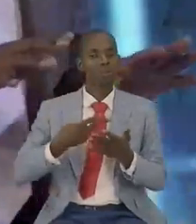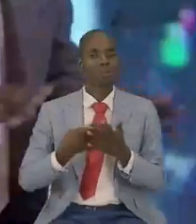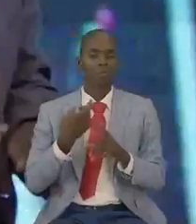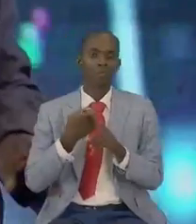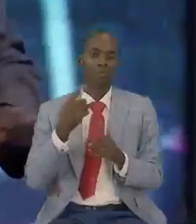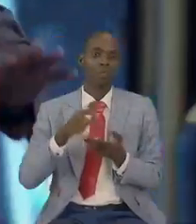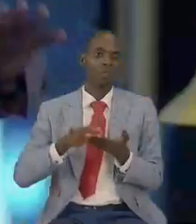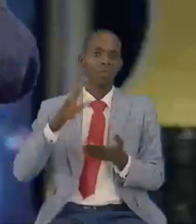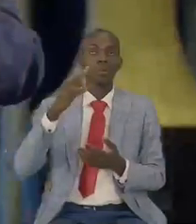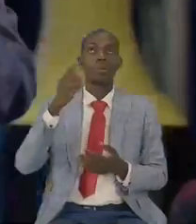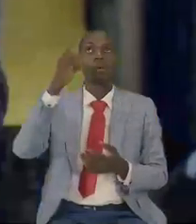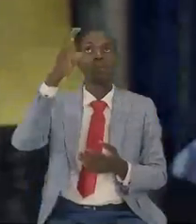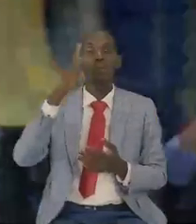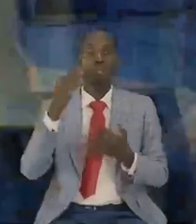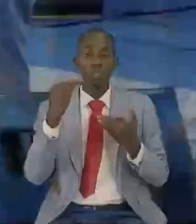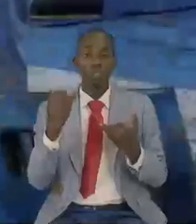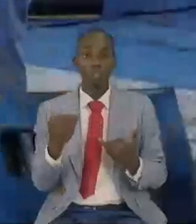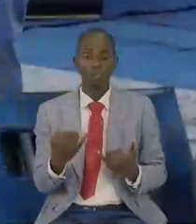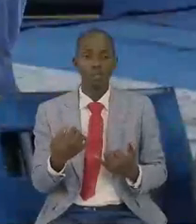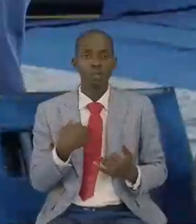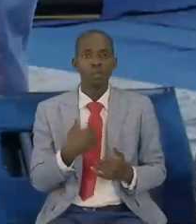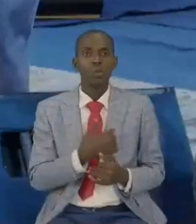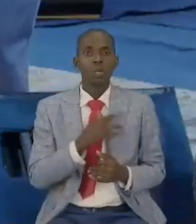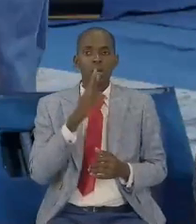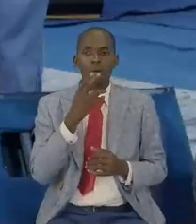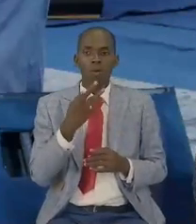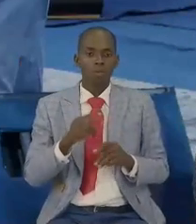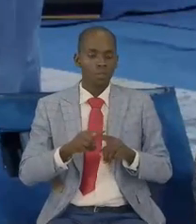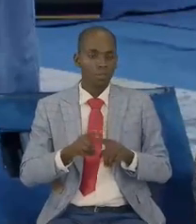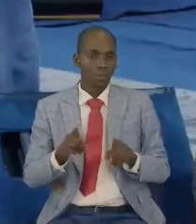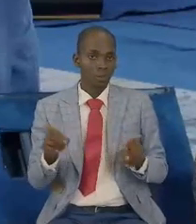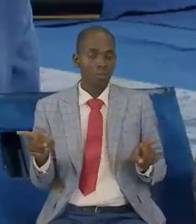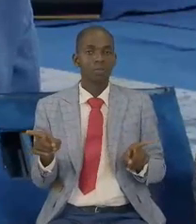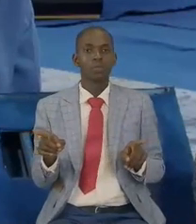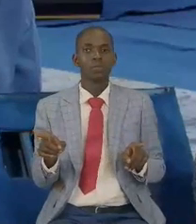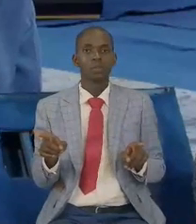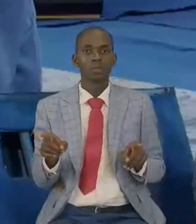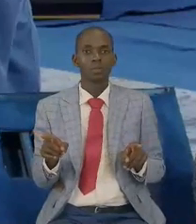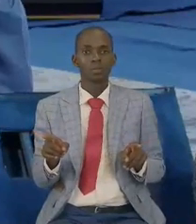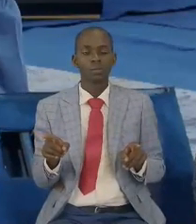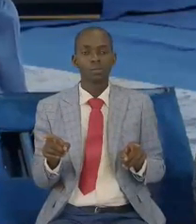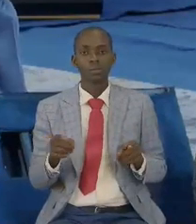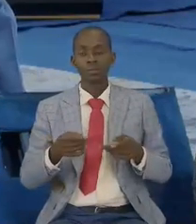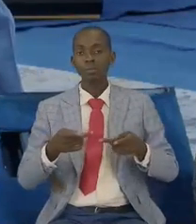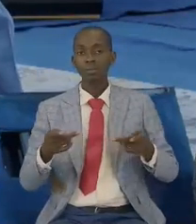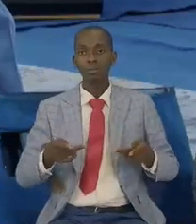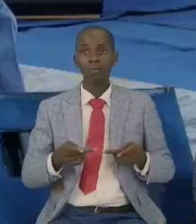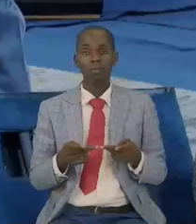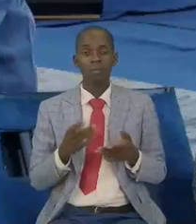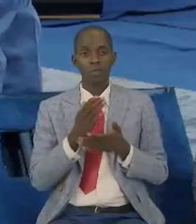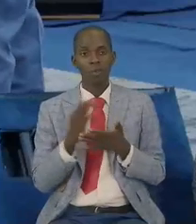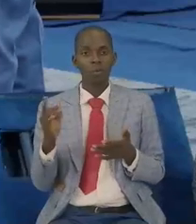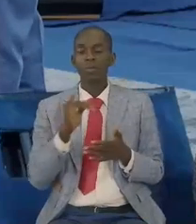Maintenant, nous sommes de différentes tailles et de différentes statures. Quelqu'un a la